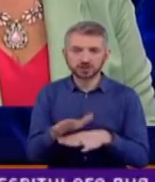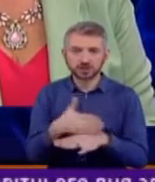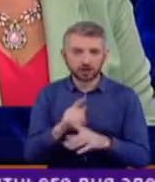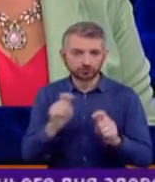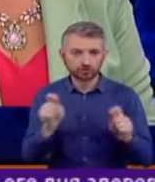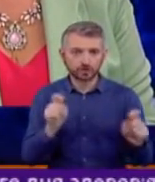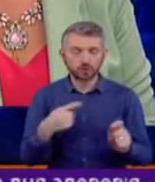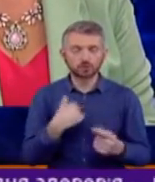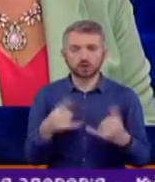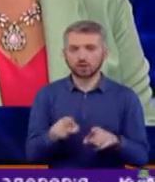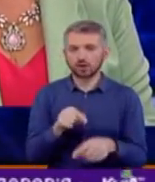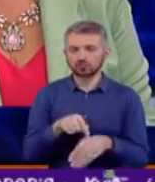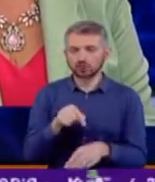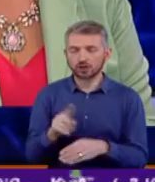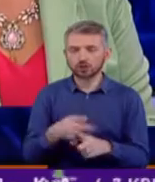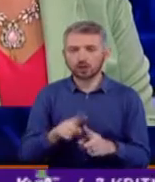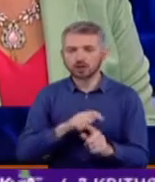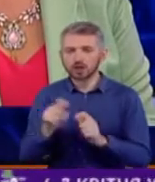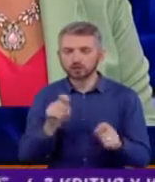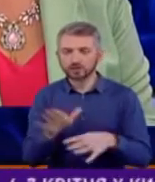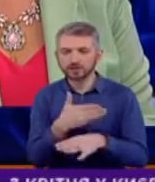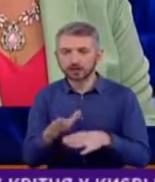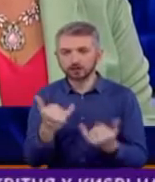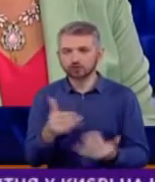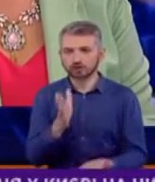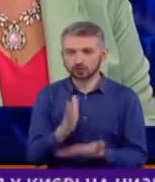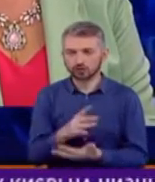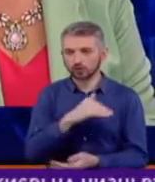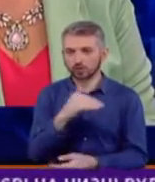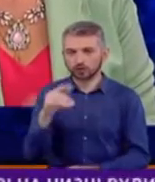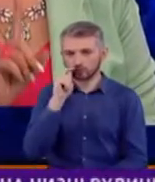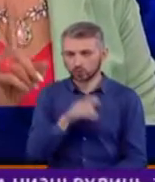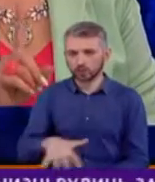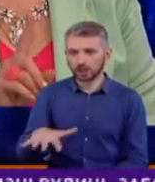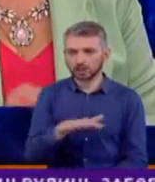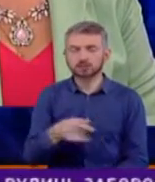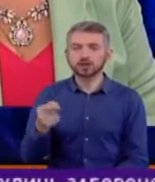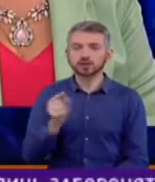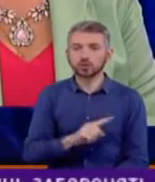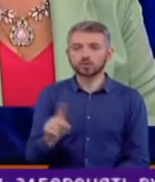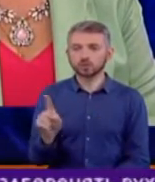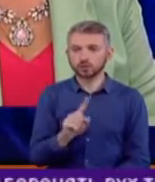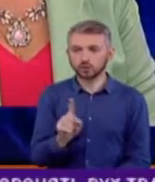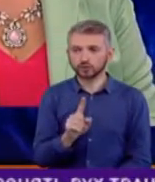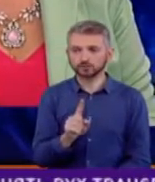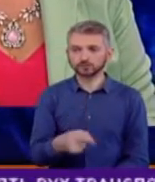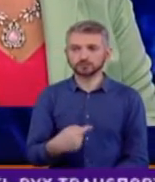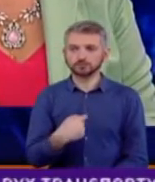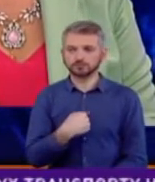такое ощущение, что это распределение сейчас существует на уровне Украины. При том, что